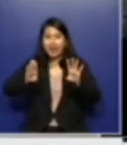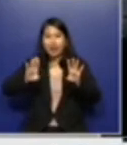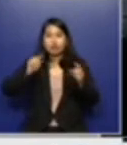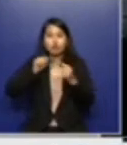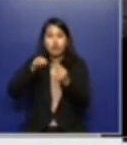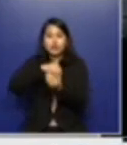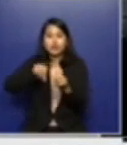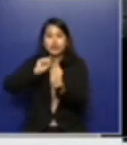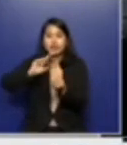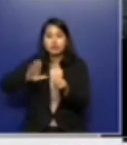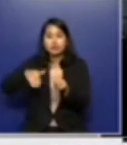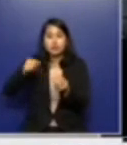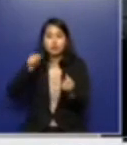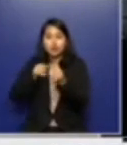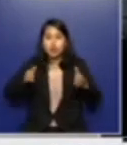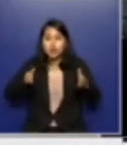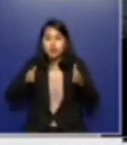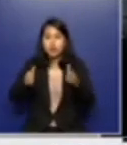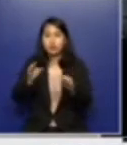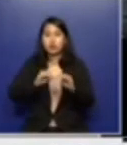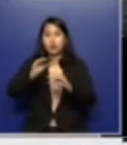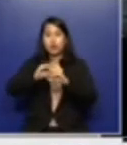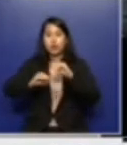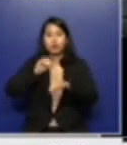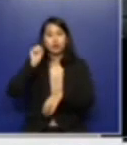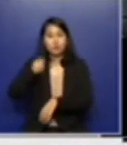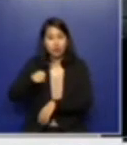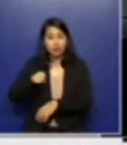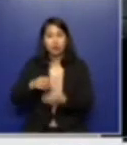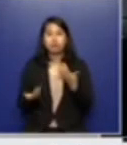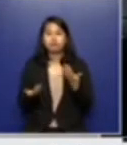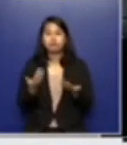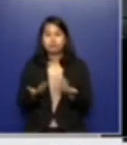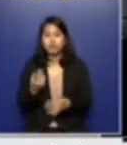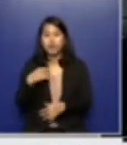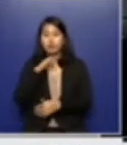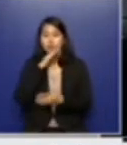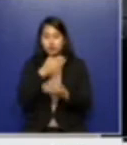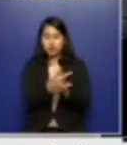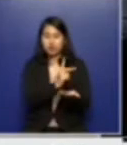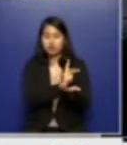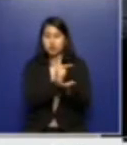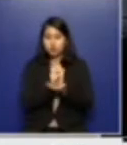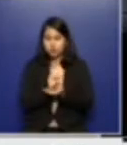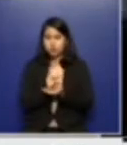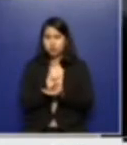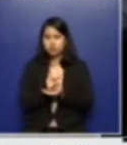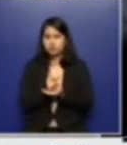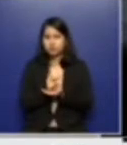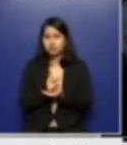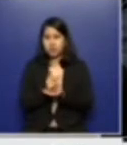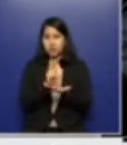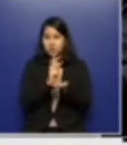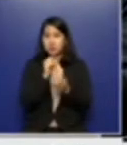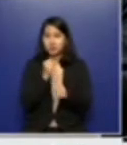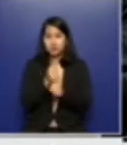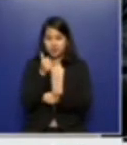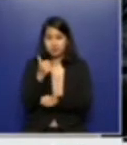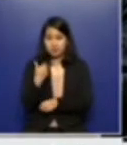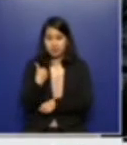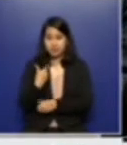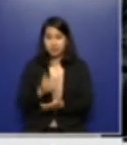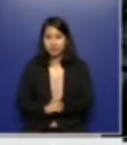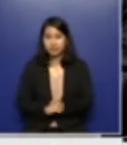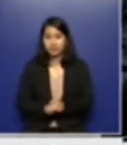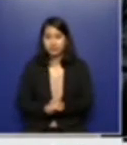ษฐกิจโดยการสร้างถนนหรือไม่หรือถ้าจะกู้แล้วเนี่ยยังสามารถกู้ได้หรือเปล่าซึ่งถ้าเรามา